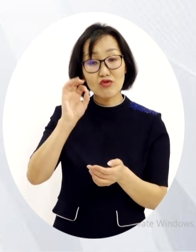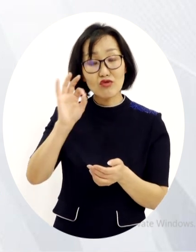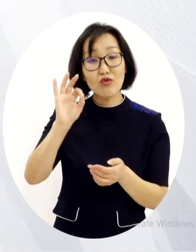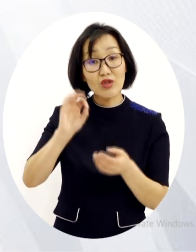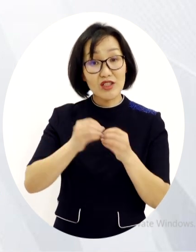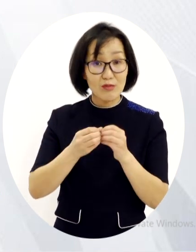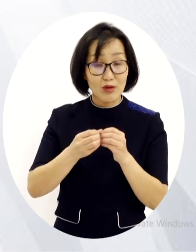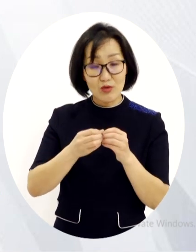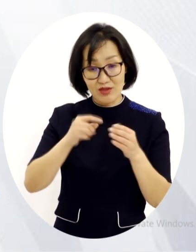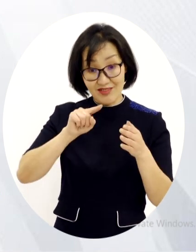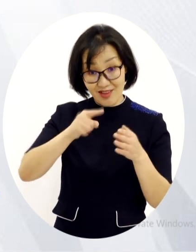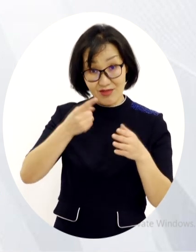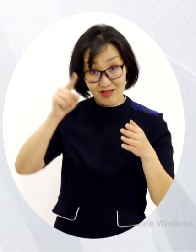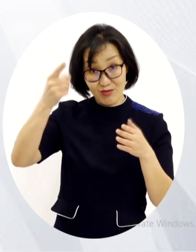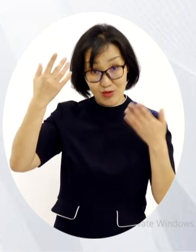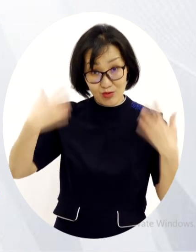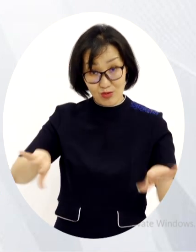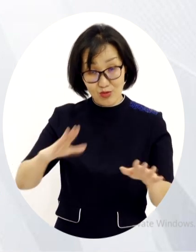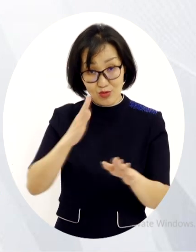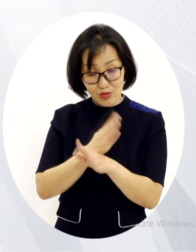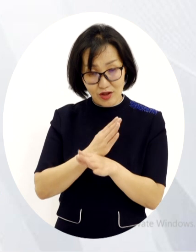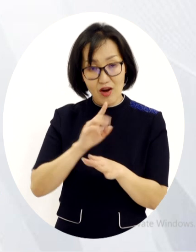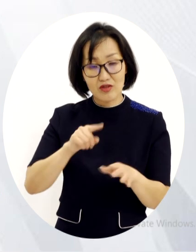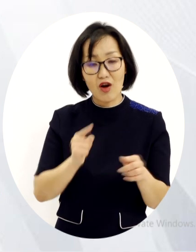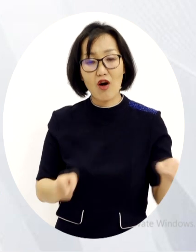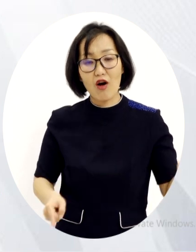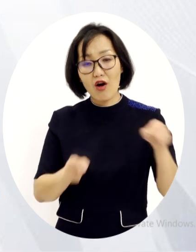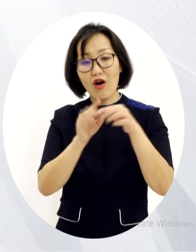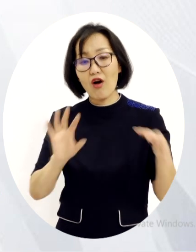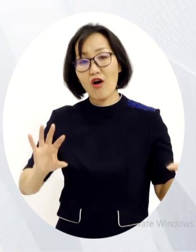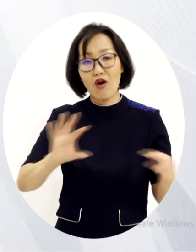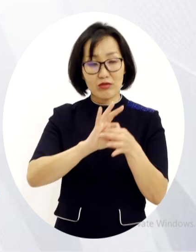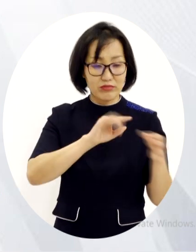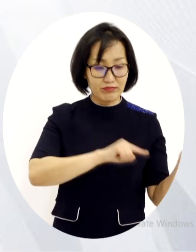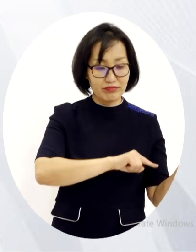За дэвтэр дээр тэмдэглэсэн цэгүүдээ тэгвэл одоо бүгдээрээ холбох нь байна.